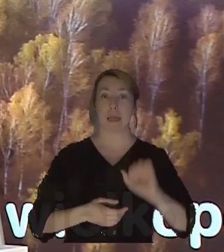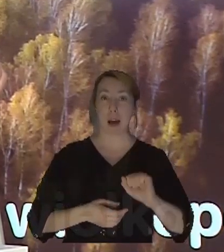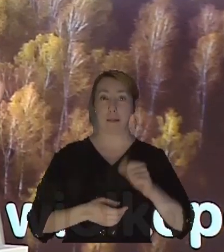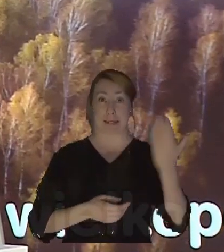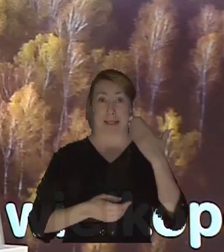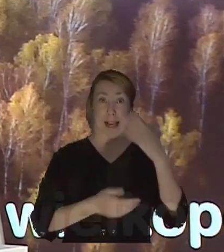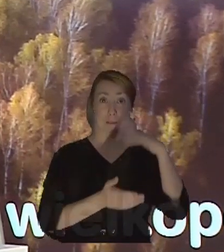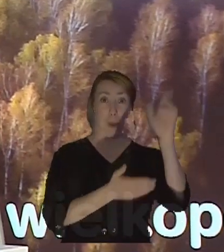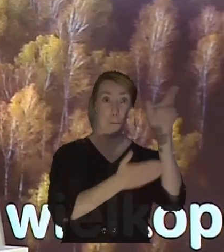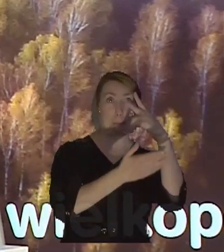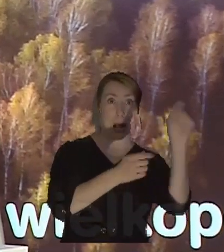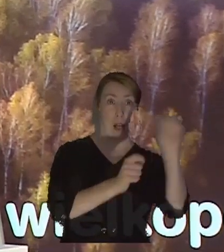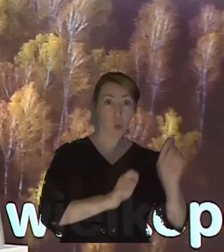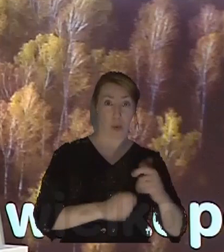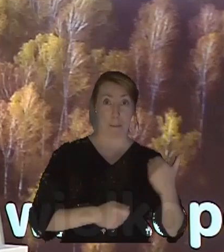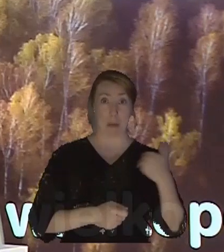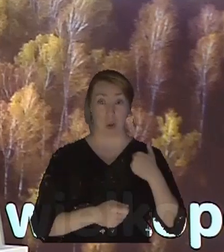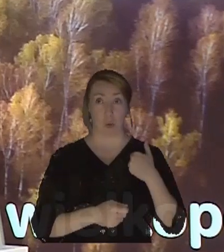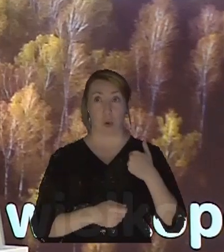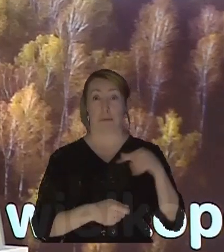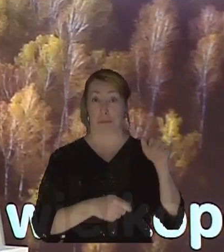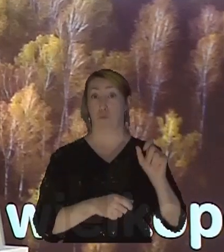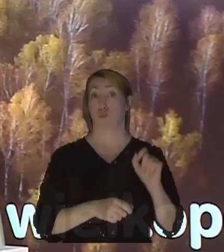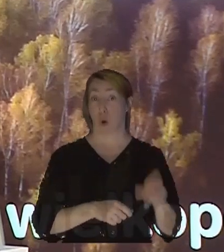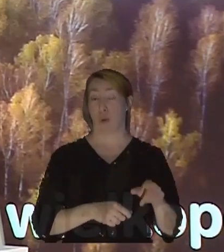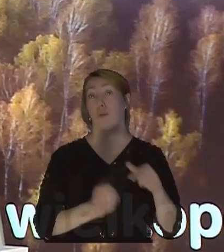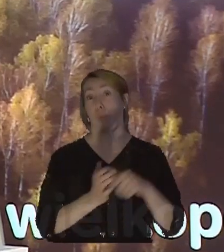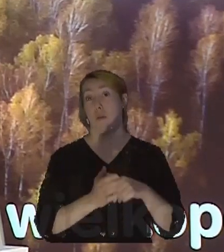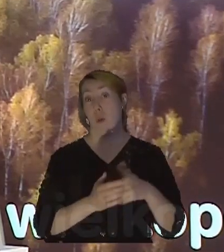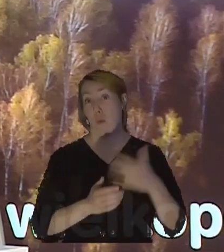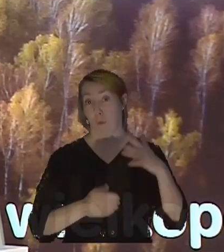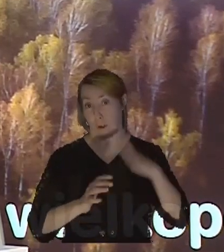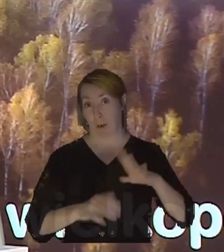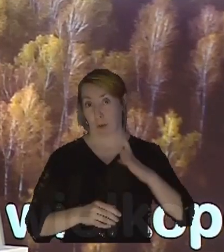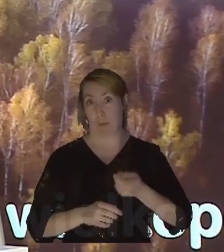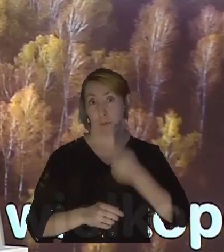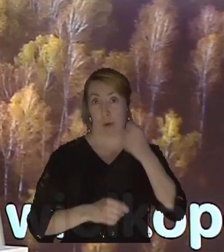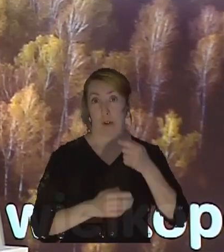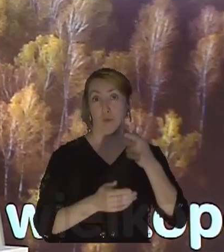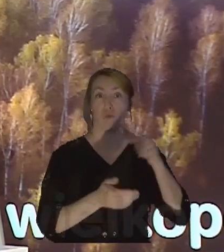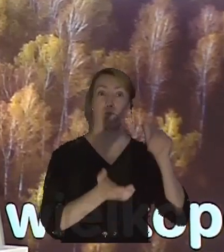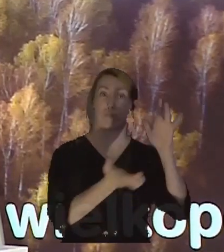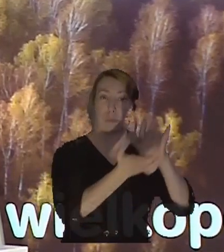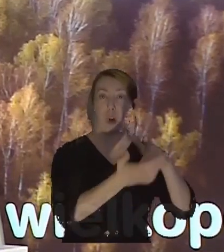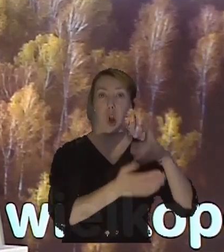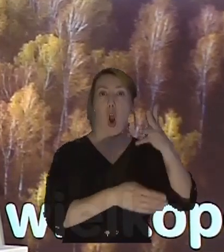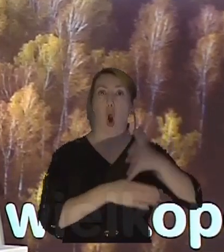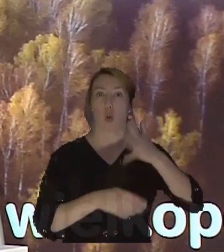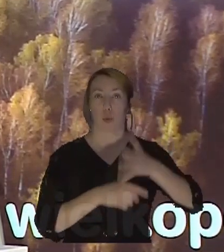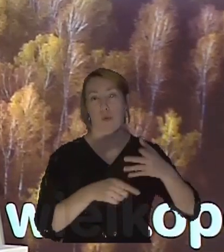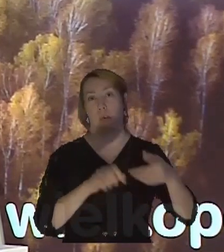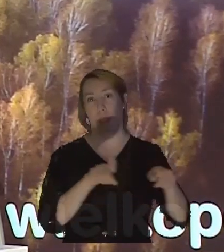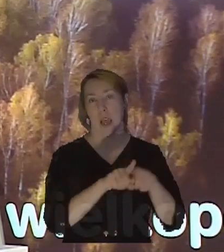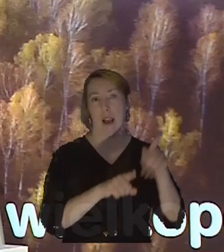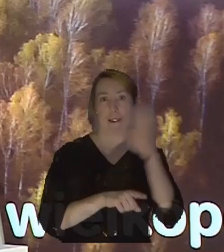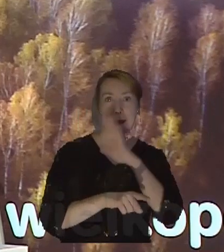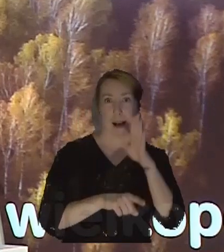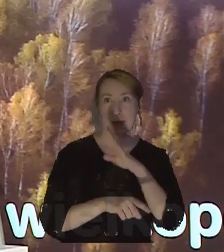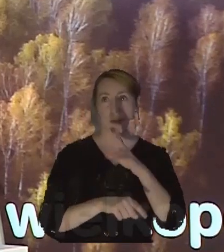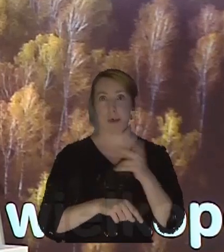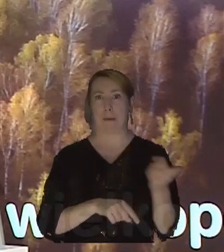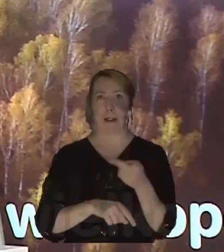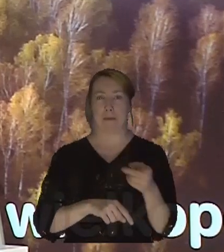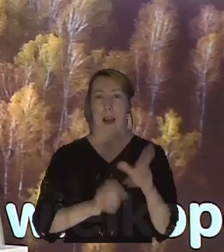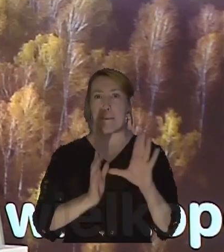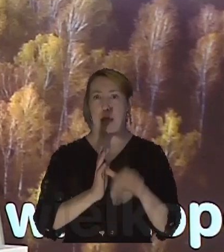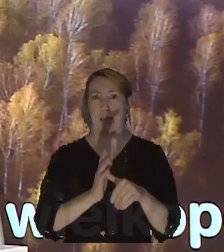pomalowany, jest tam i to też jest powód, żeby pojechać i do Ostrowa, i do Kalisza. Mimo animozji dwóch miast my się